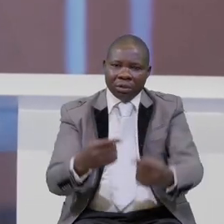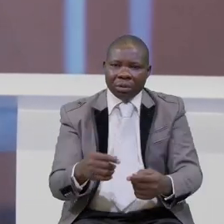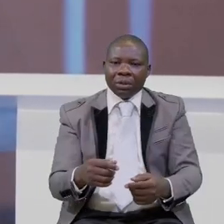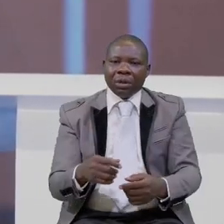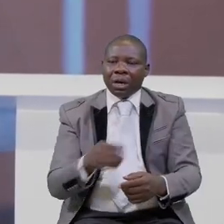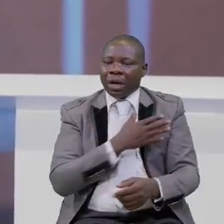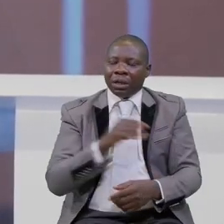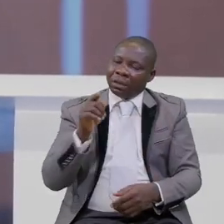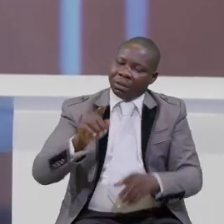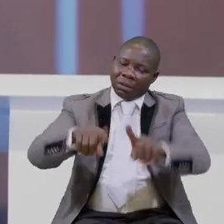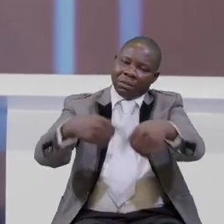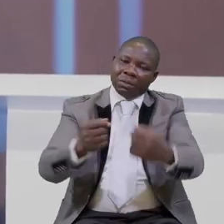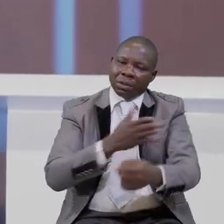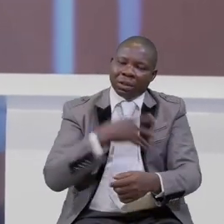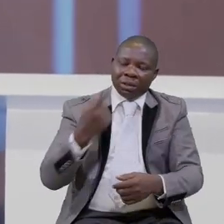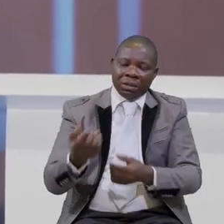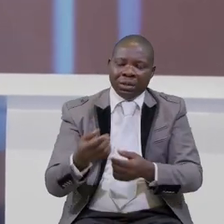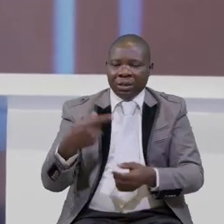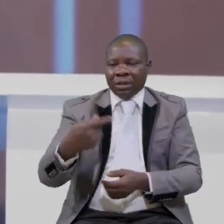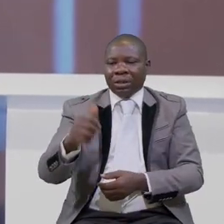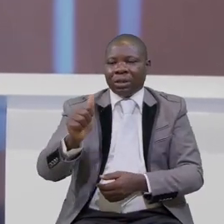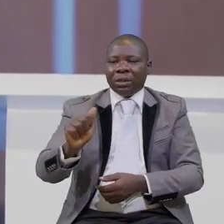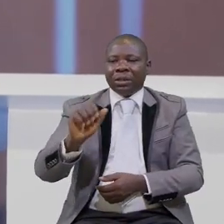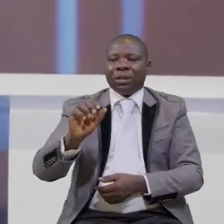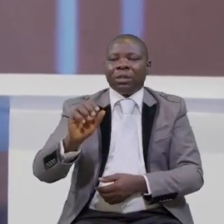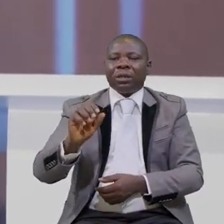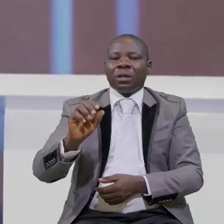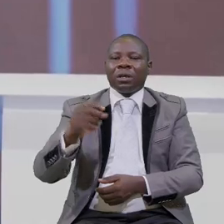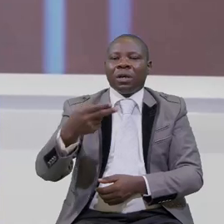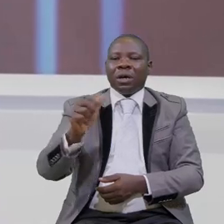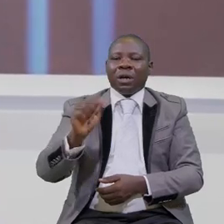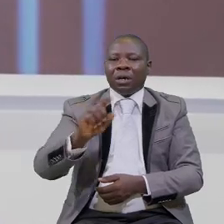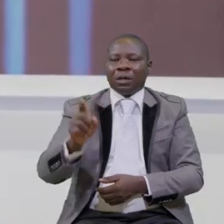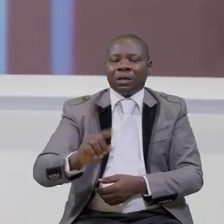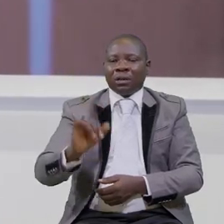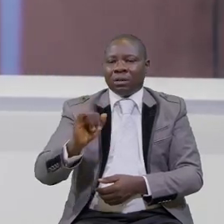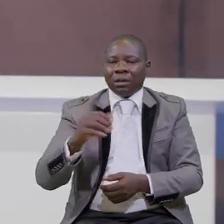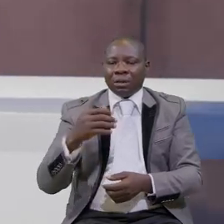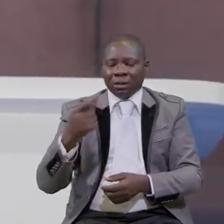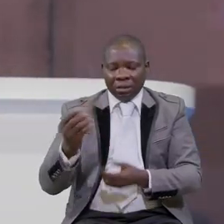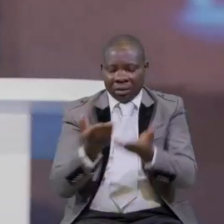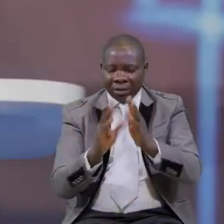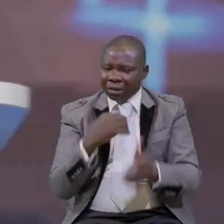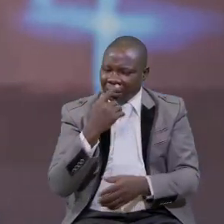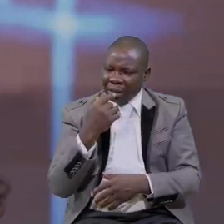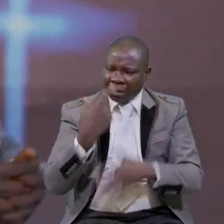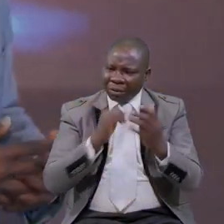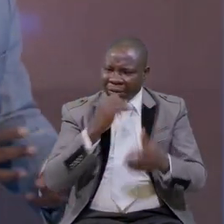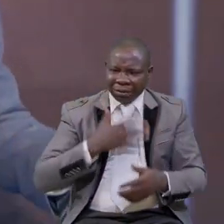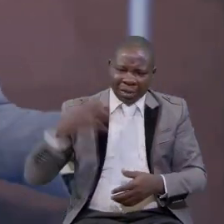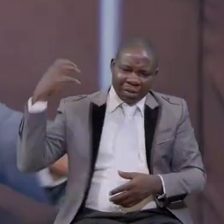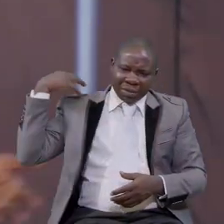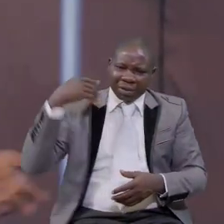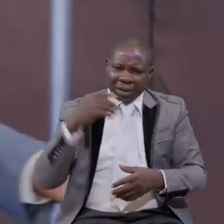Il s'en est allé et Gehazi, le serviteur, dit, qu'est-ce que mon maître là, lui, fait? On a besoin d'argent,